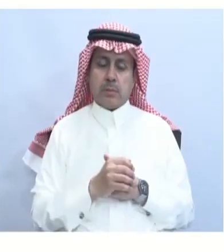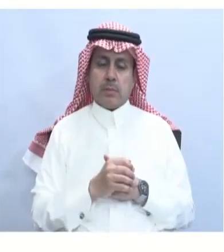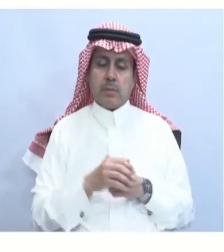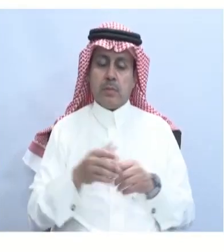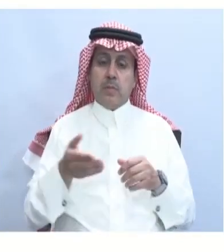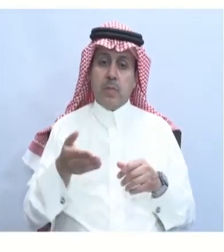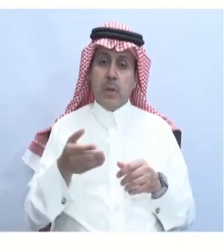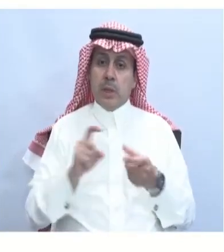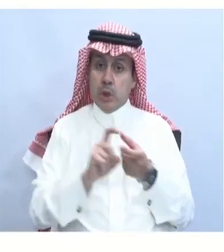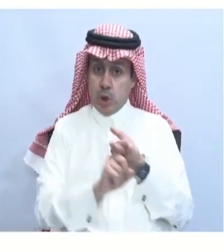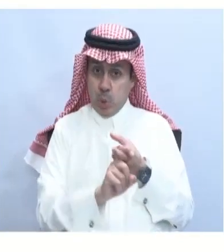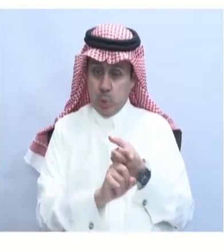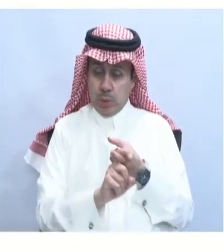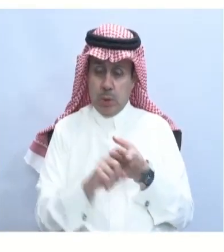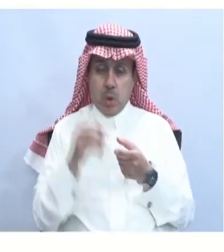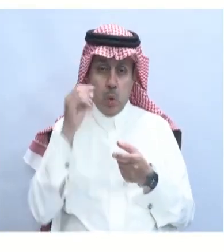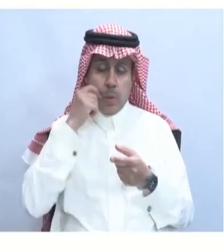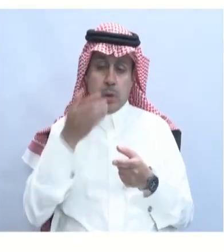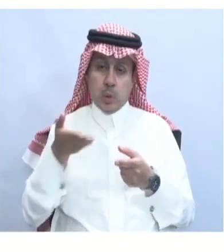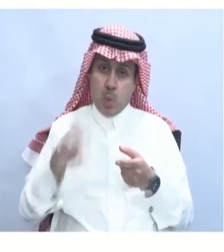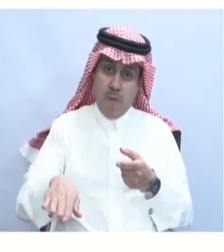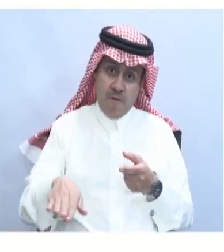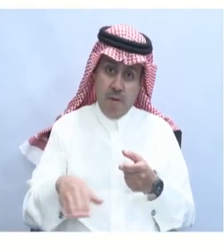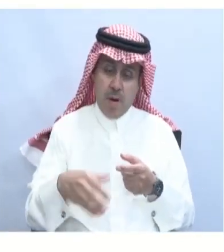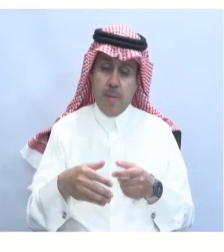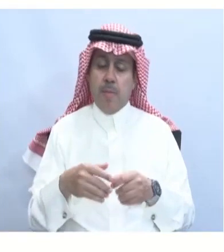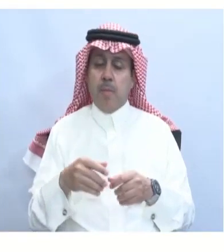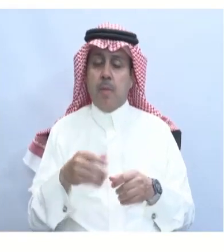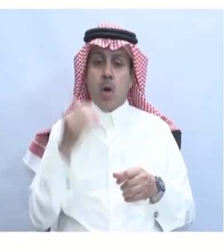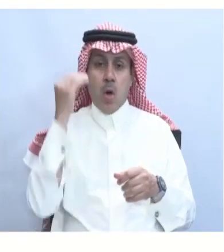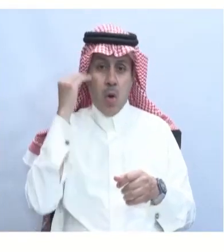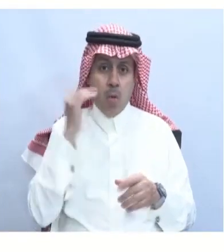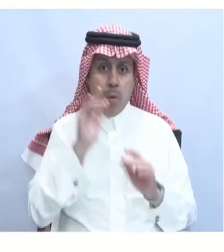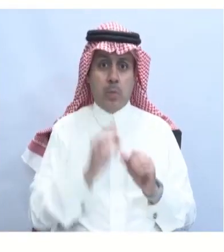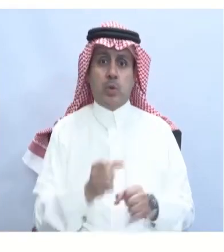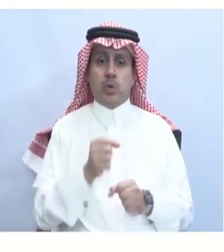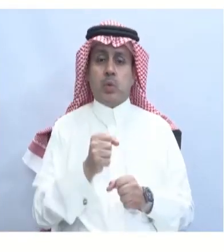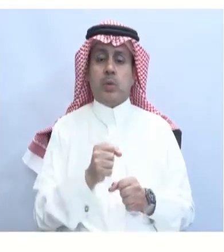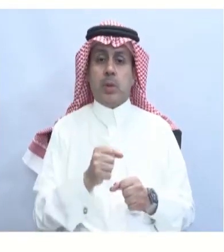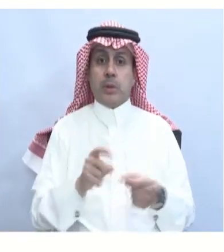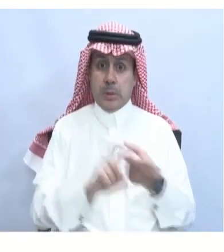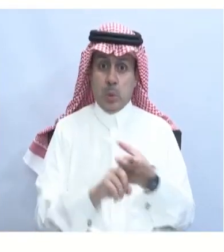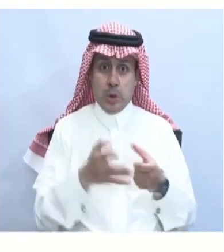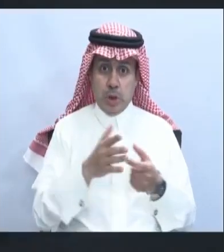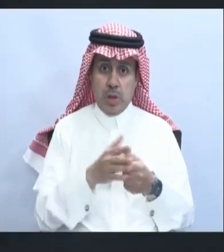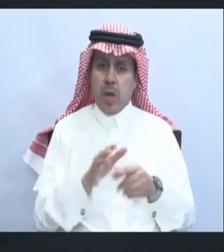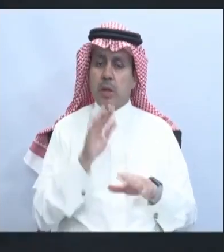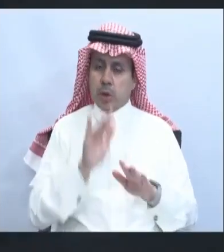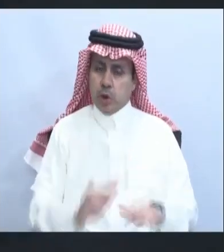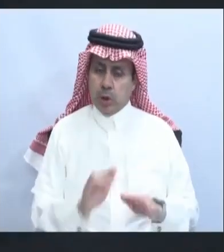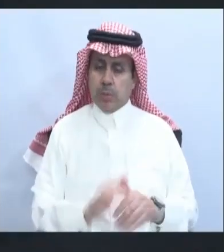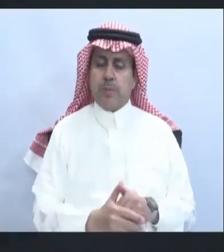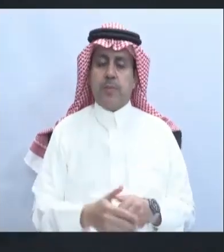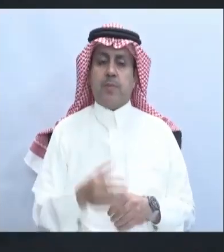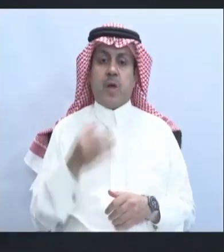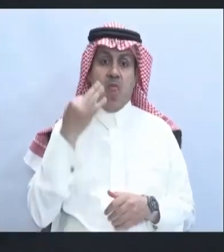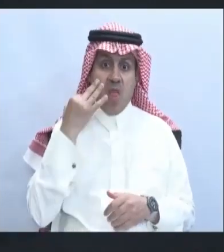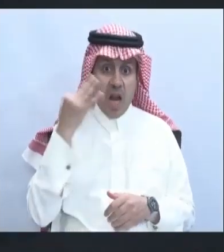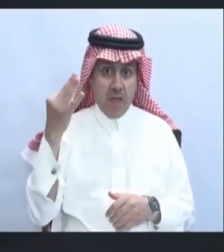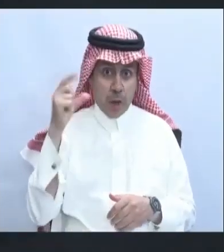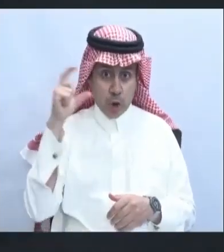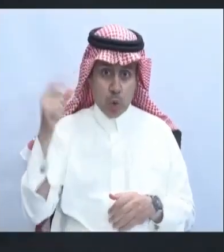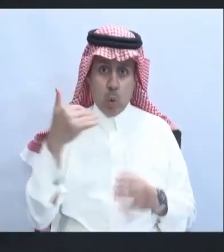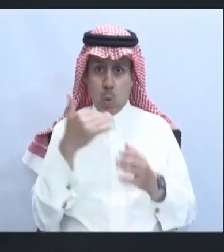بانفسهن اربعه اشهر وعشرا هنا ايضا هذا الحديث الصحيح ثبت في